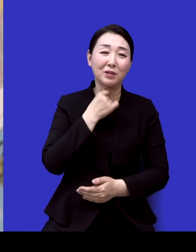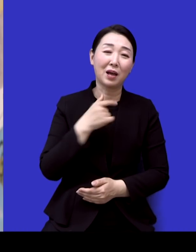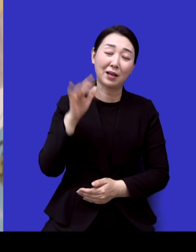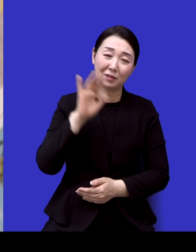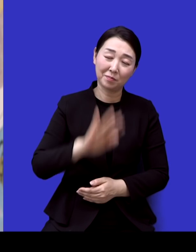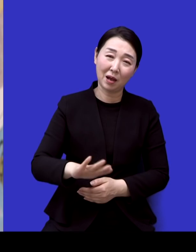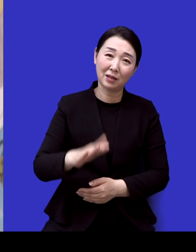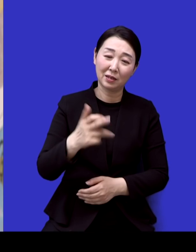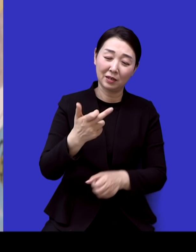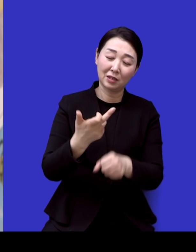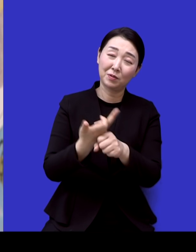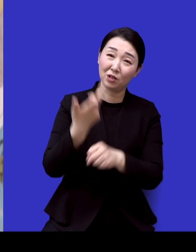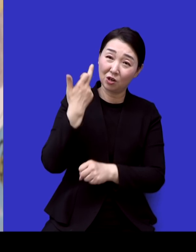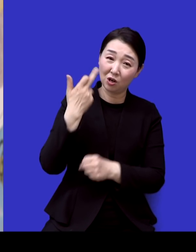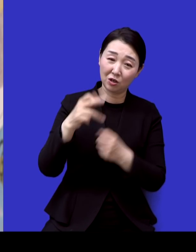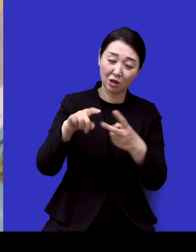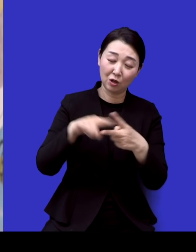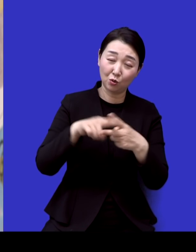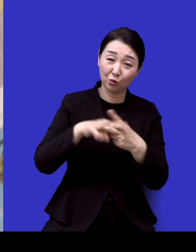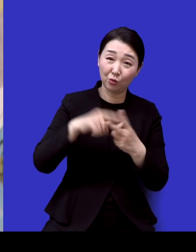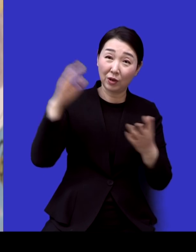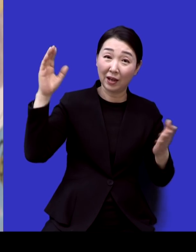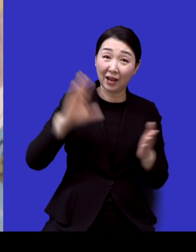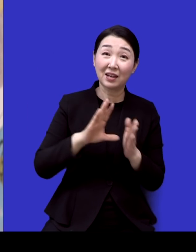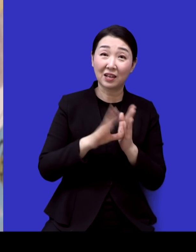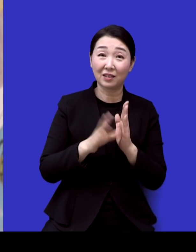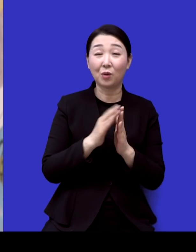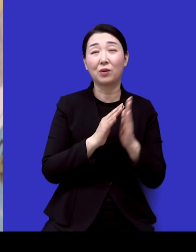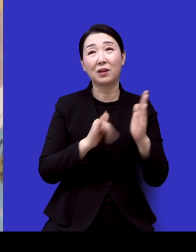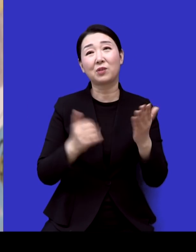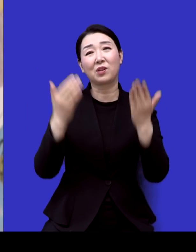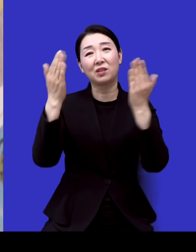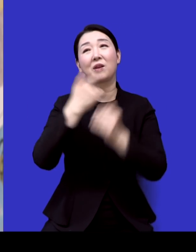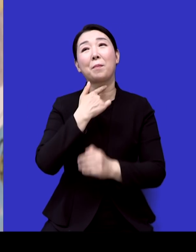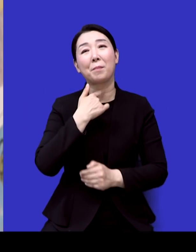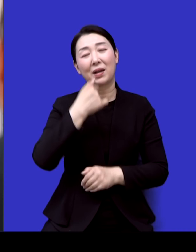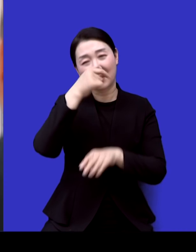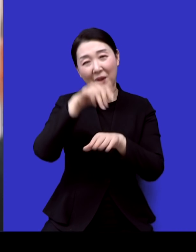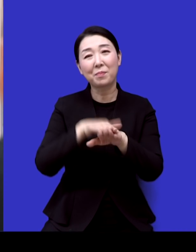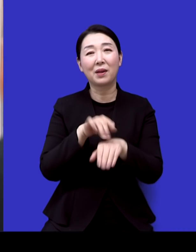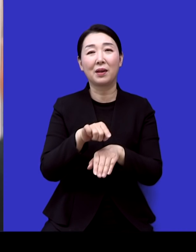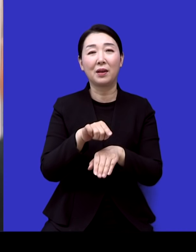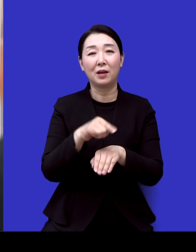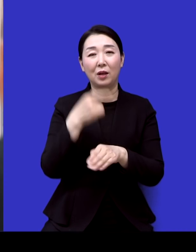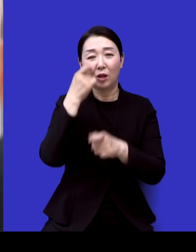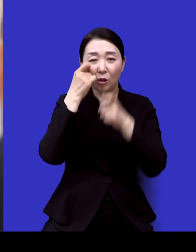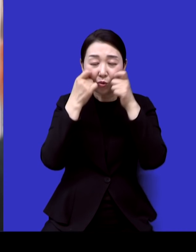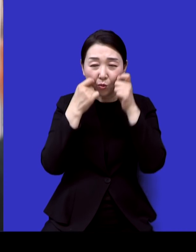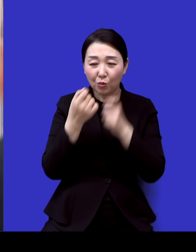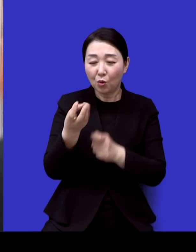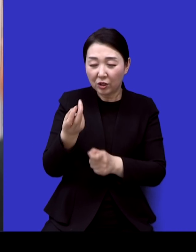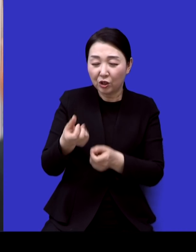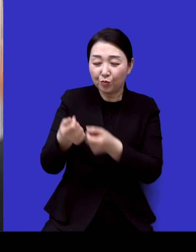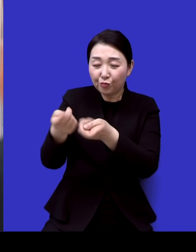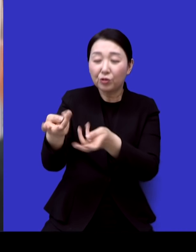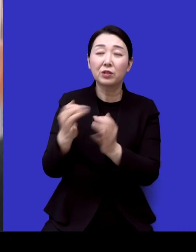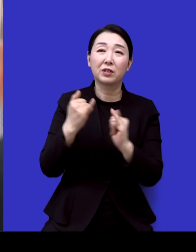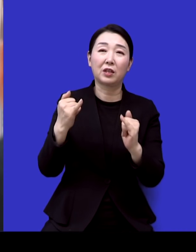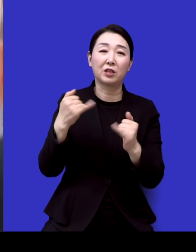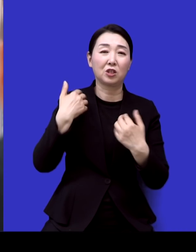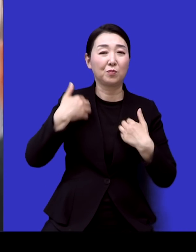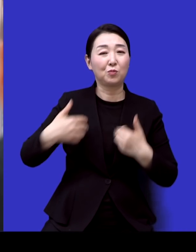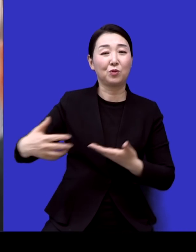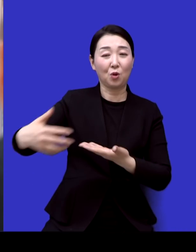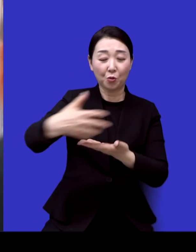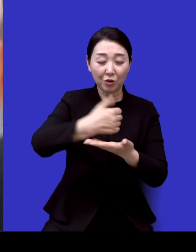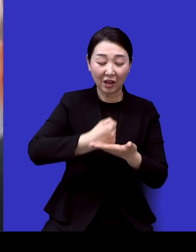전에 초등학생일 때 저희 가족이 드렸던 예배 눈물로 씨를 뿌리는 자는 기쁨으로